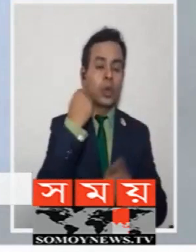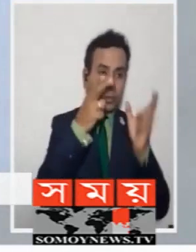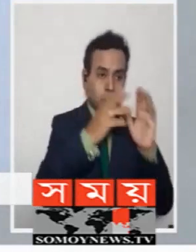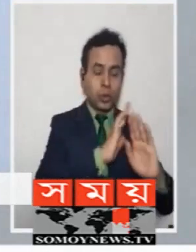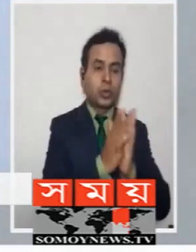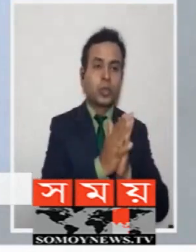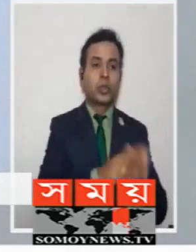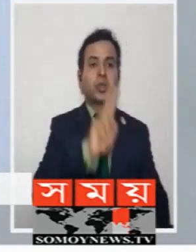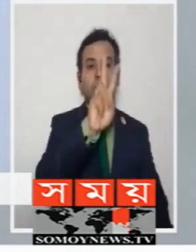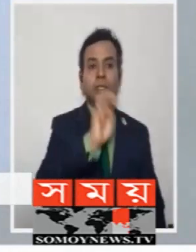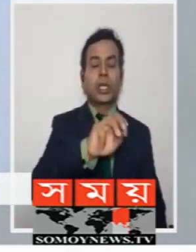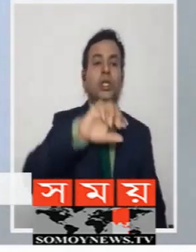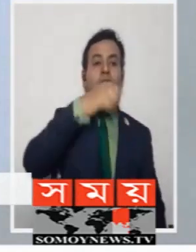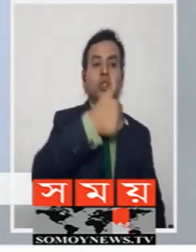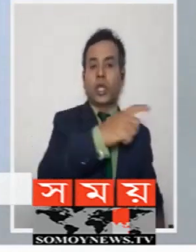ছিল